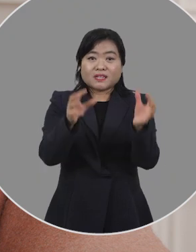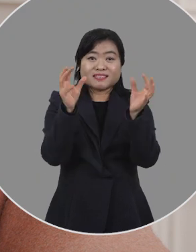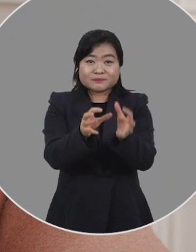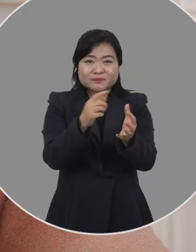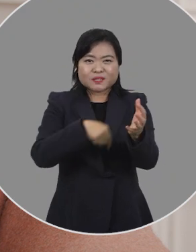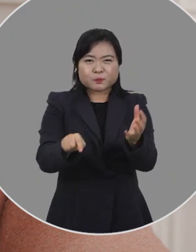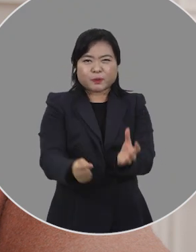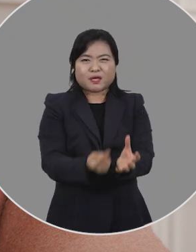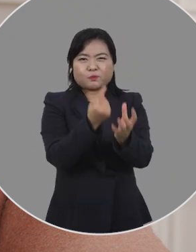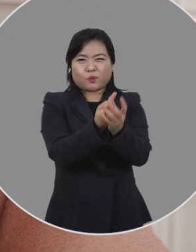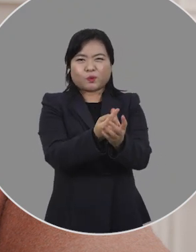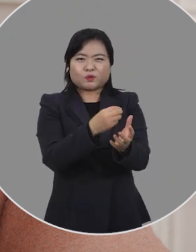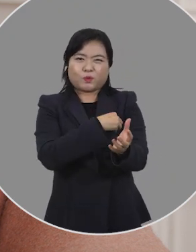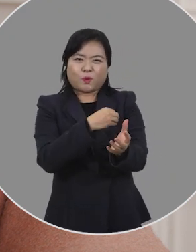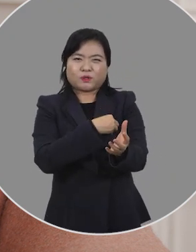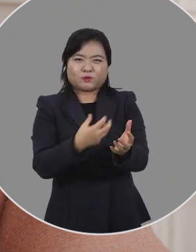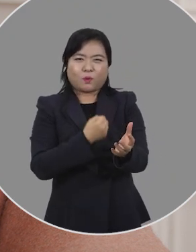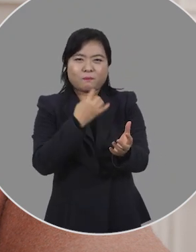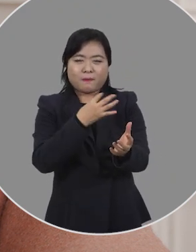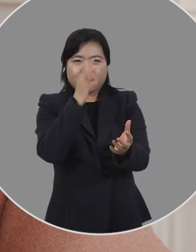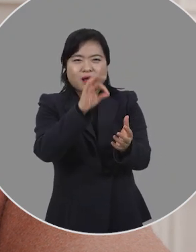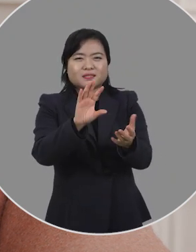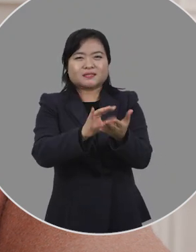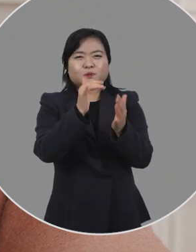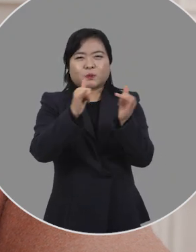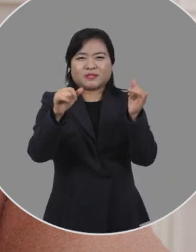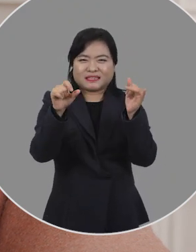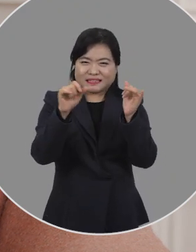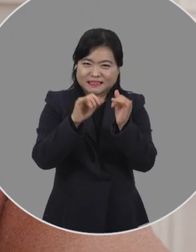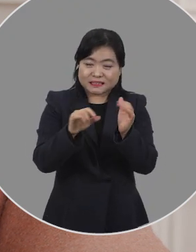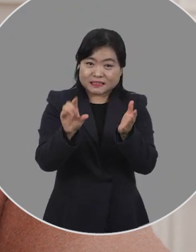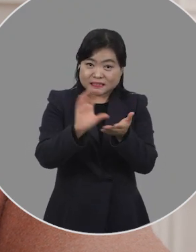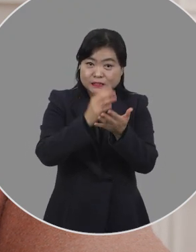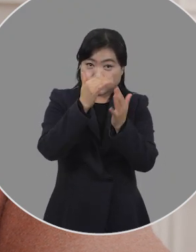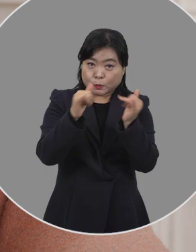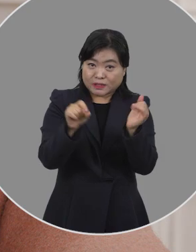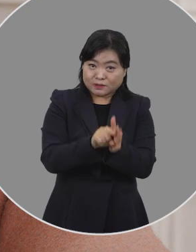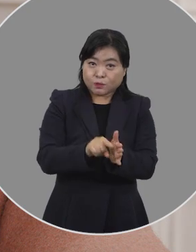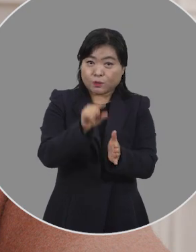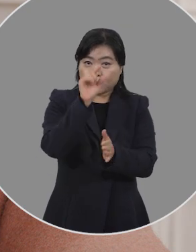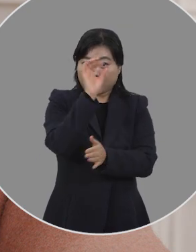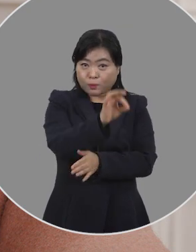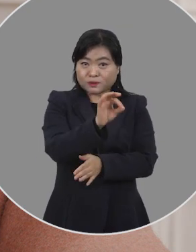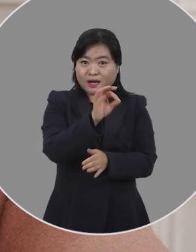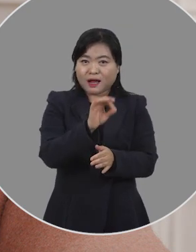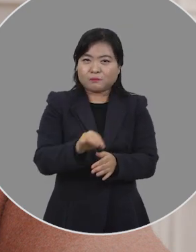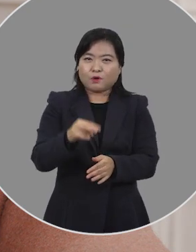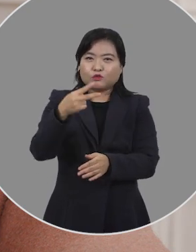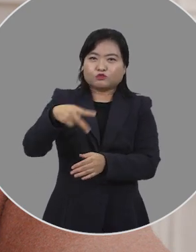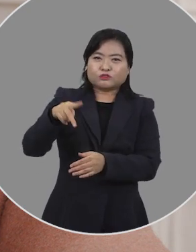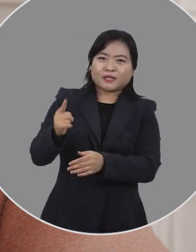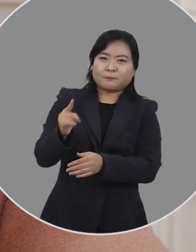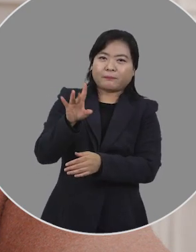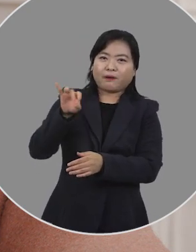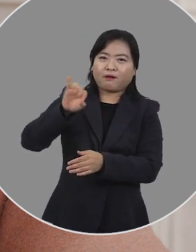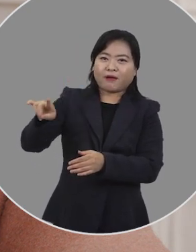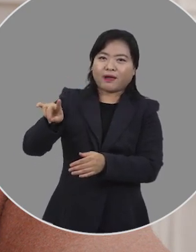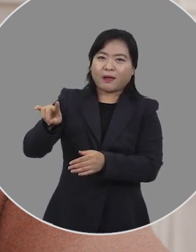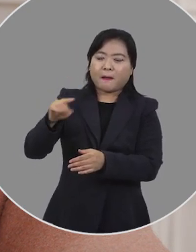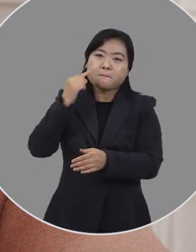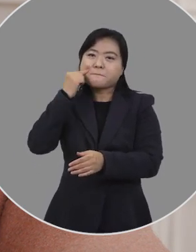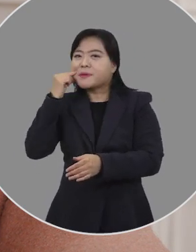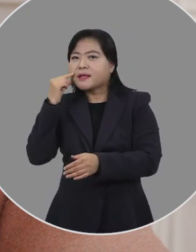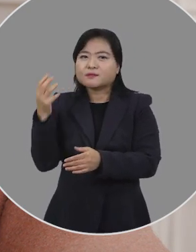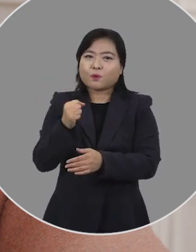집단의 일원으로 보는가, 그리스도교인으로 보는가, 아니면 뭐 두산베어스 팬으로 보는가, 아니면은 교수